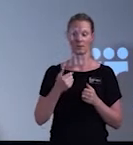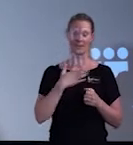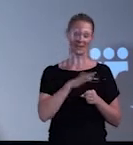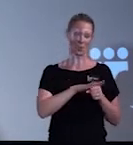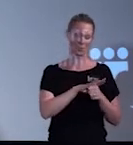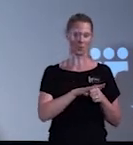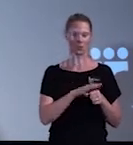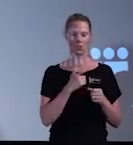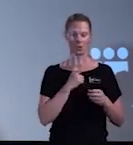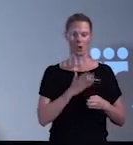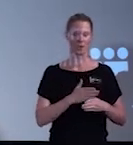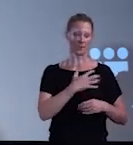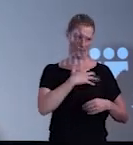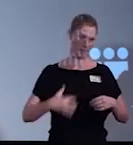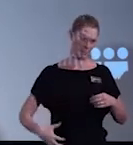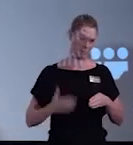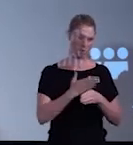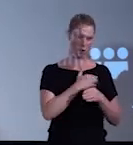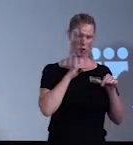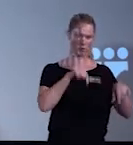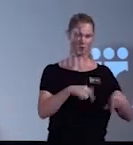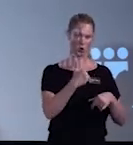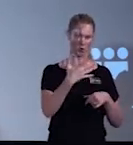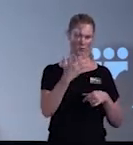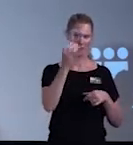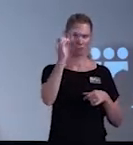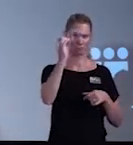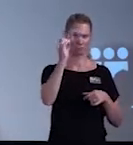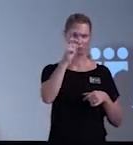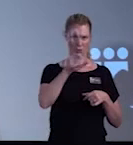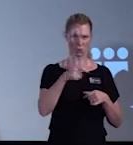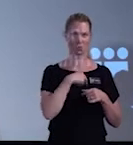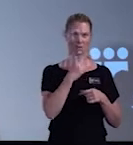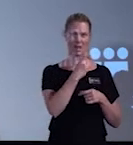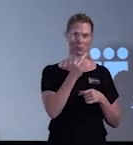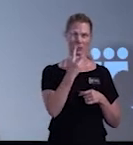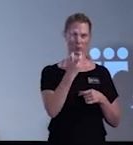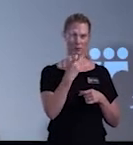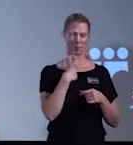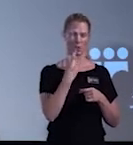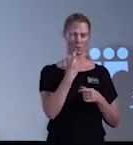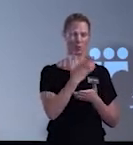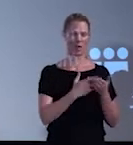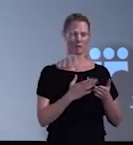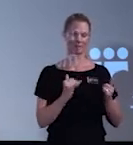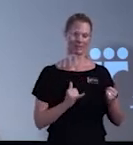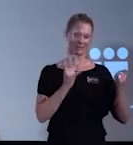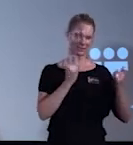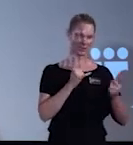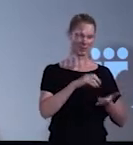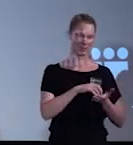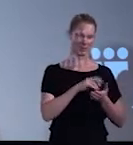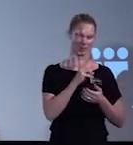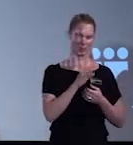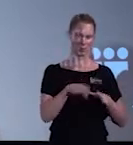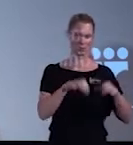jag står. Jag bygger nu upp ett departementet innan jag kom dit var 75 personer, nu är vi ungefär 120. Eftersom jag har 2,5 tidigare statsrådsuppdrag